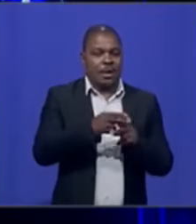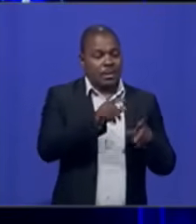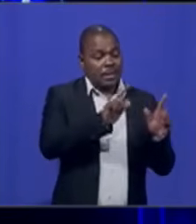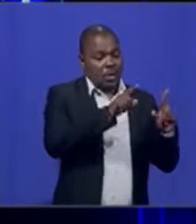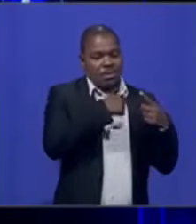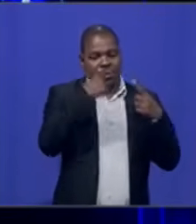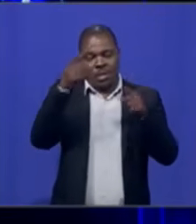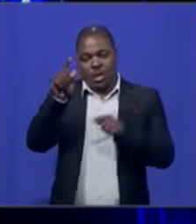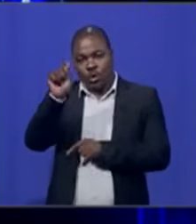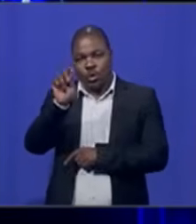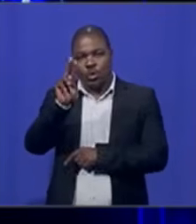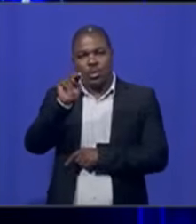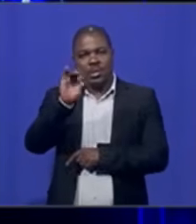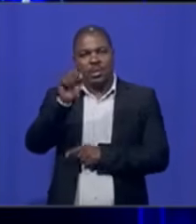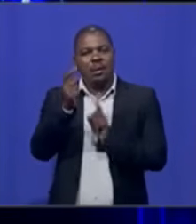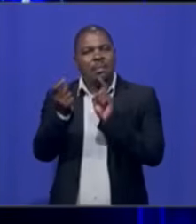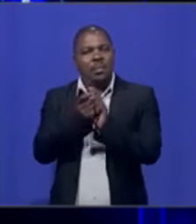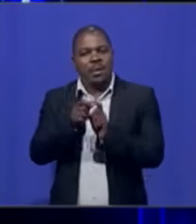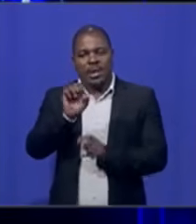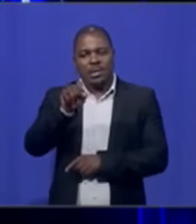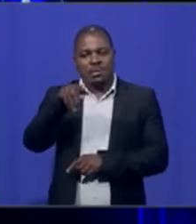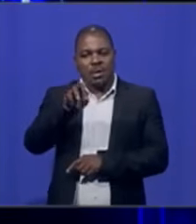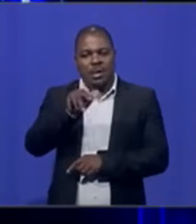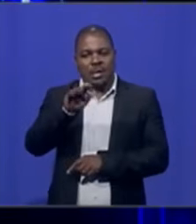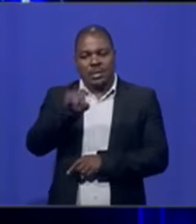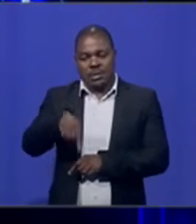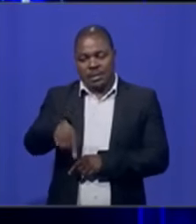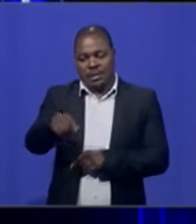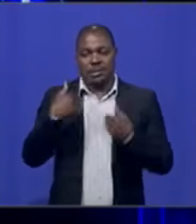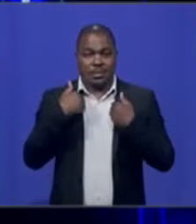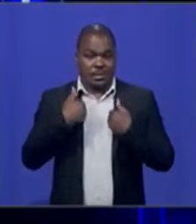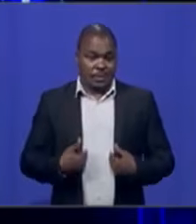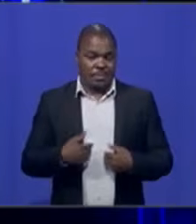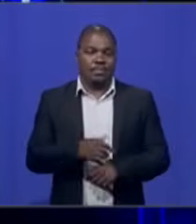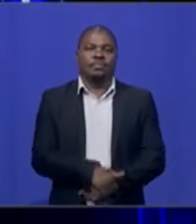mo teng e tla bapala le sehlopha sa Esperance ka Sontaha.